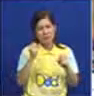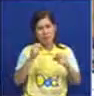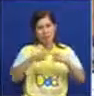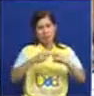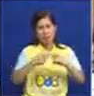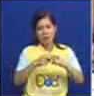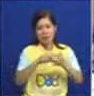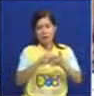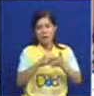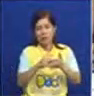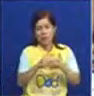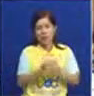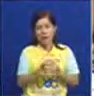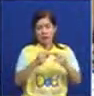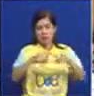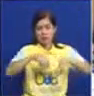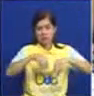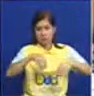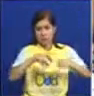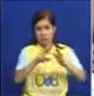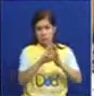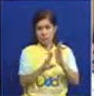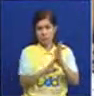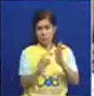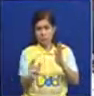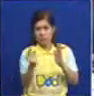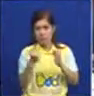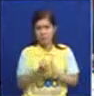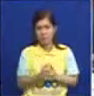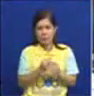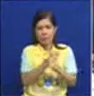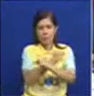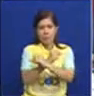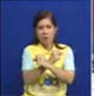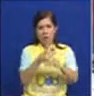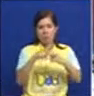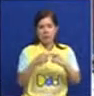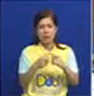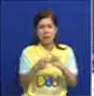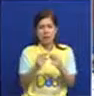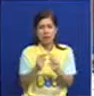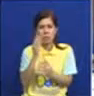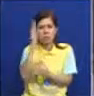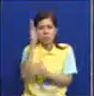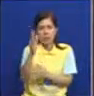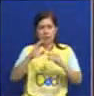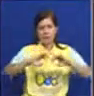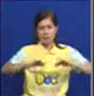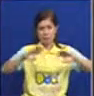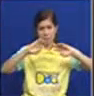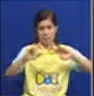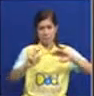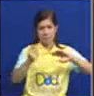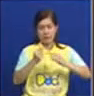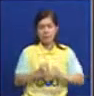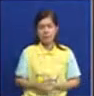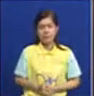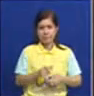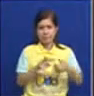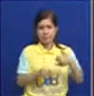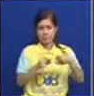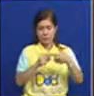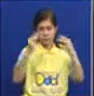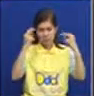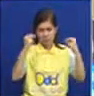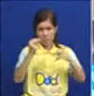ขปัญหาแล้วก็วางรากฐานอย่างเป็นระบบนะคะเพื่อที่จะไม่ให้เกิดผลกระทบต่อรัฐบาลหน้าค่ะพลเอกประยุทธ์จันทร์โอชานายกรัฐมน